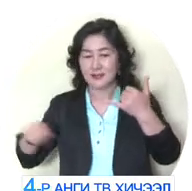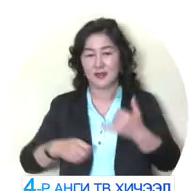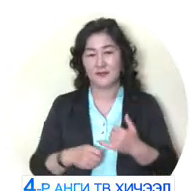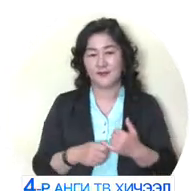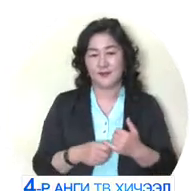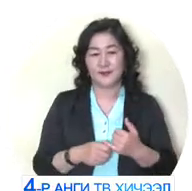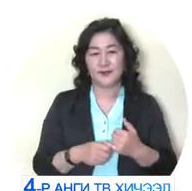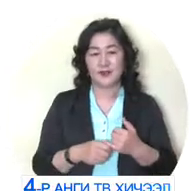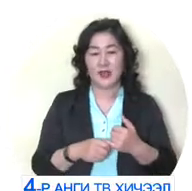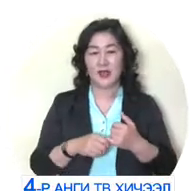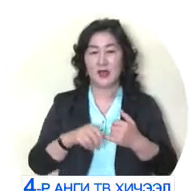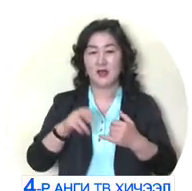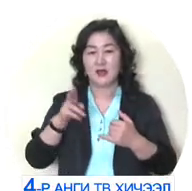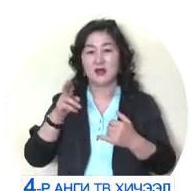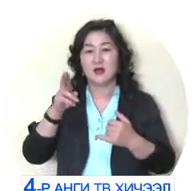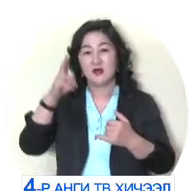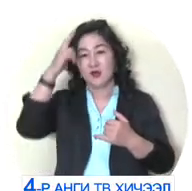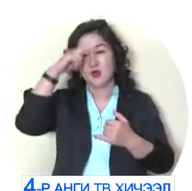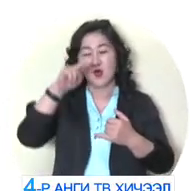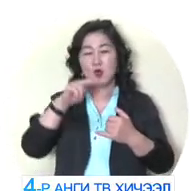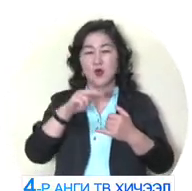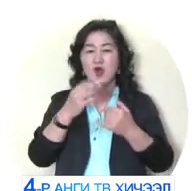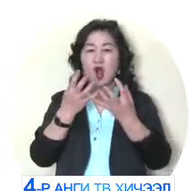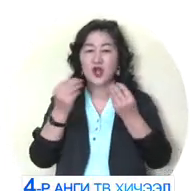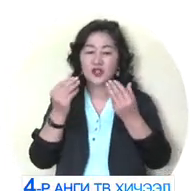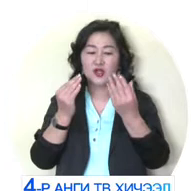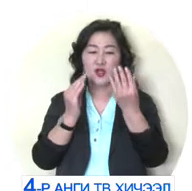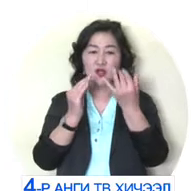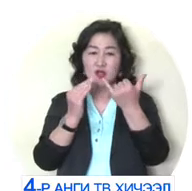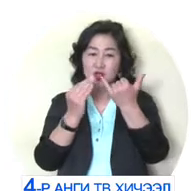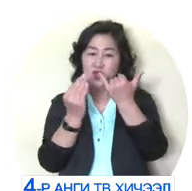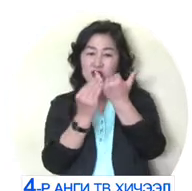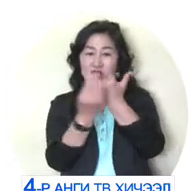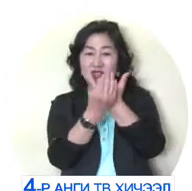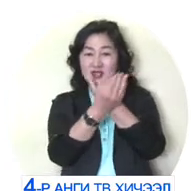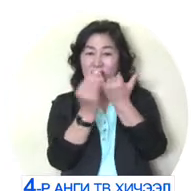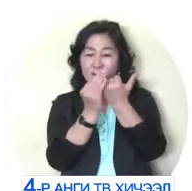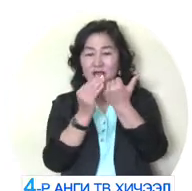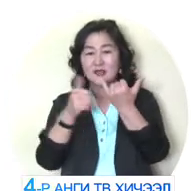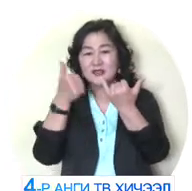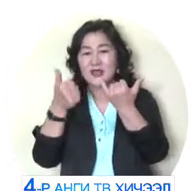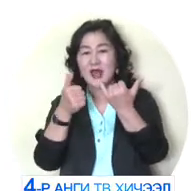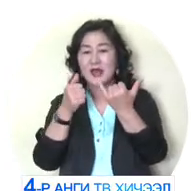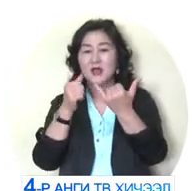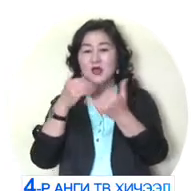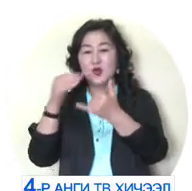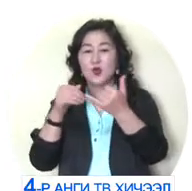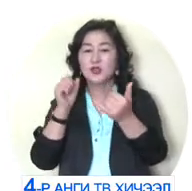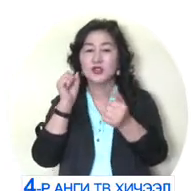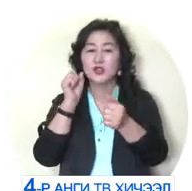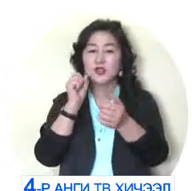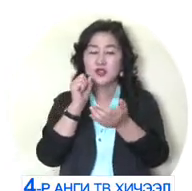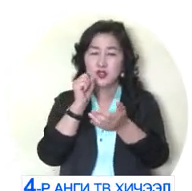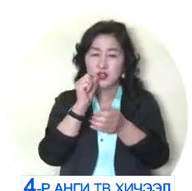дэлбээг сайн үйлд зориулаагүй дээ харамссан ч сүүлийн дэлбээгээрээ охинд аз